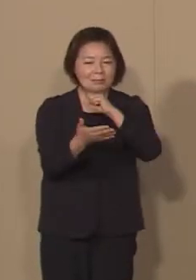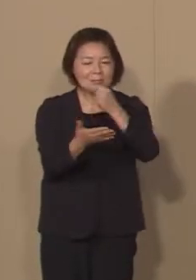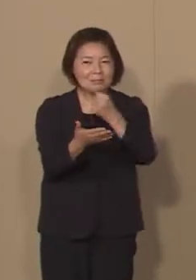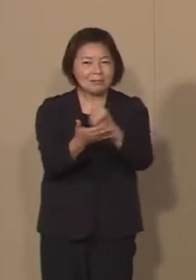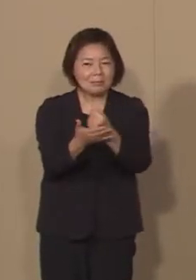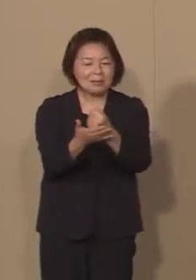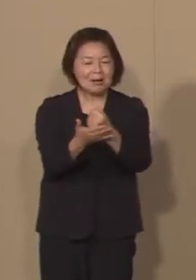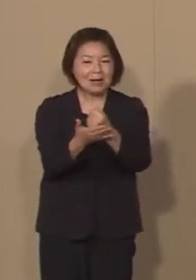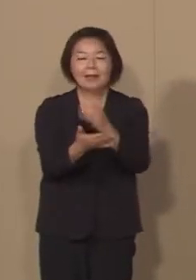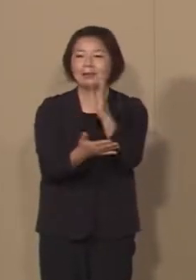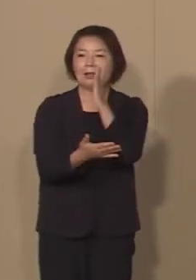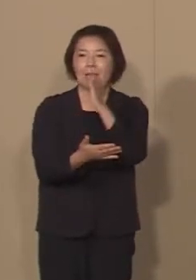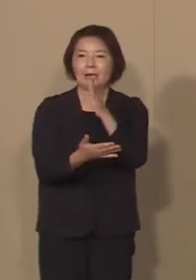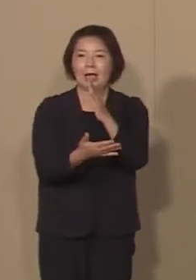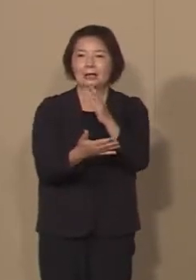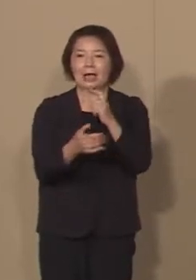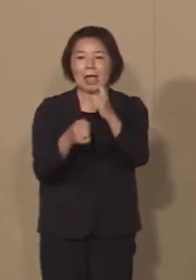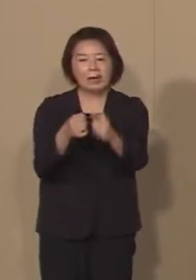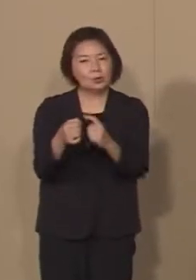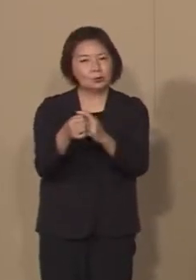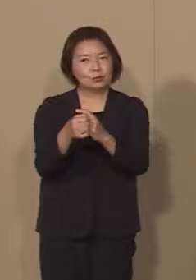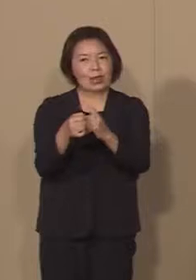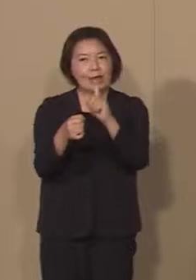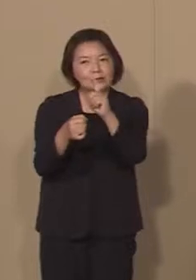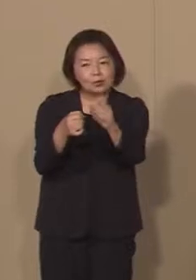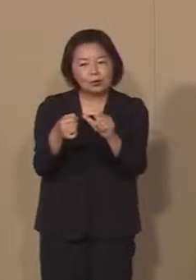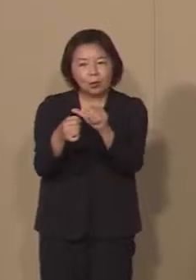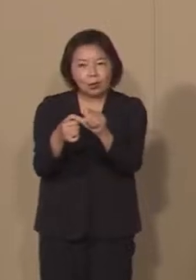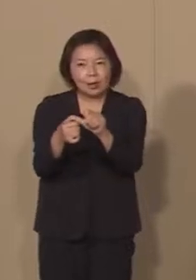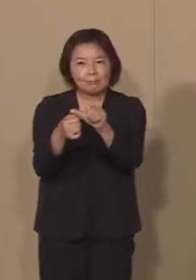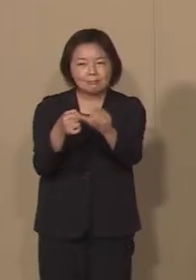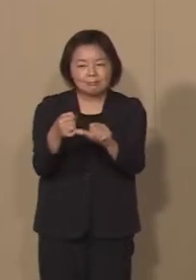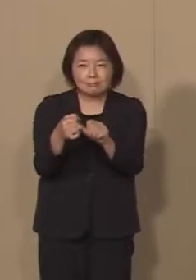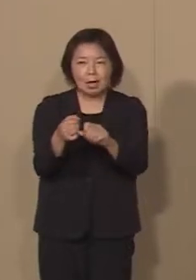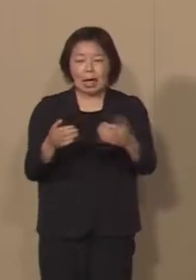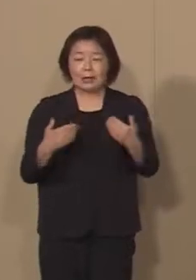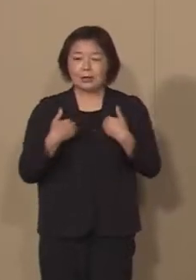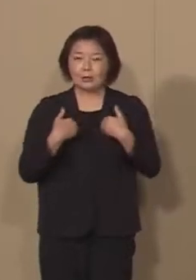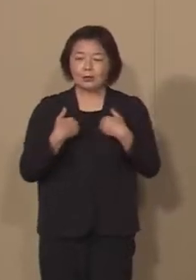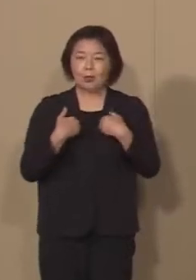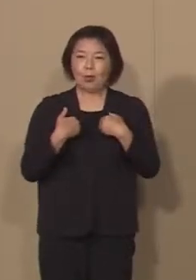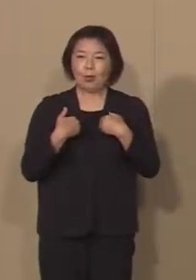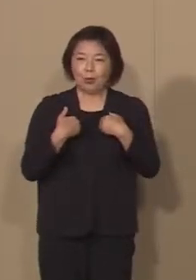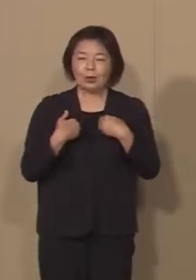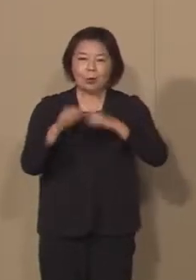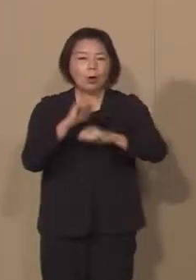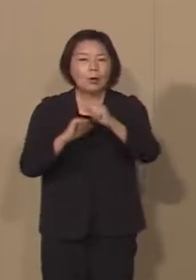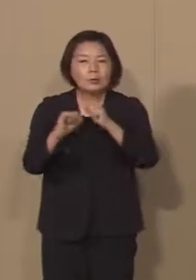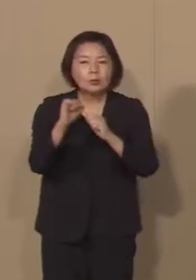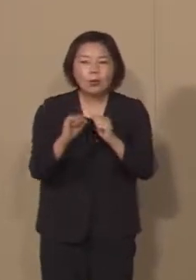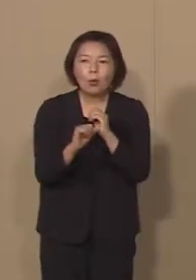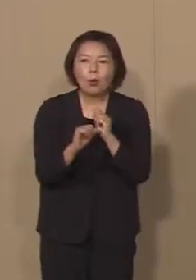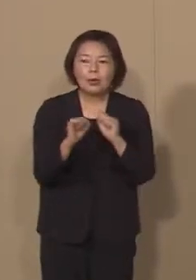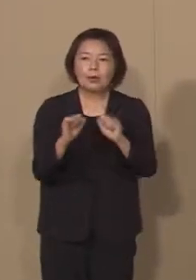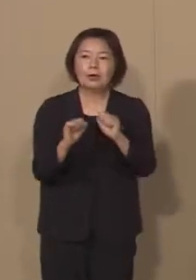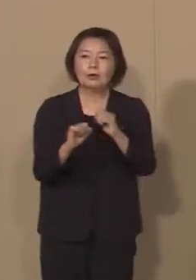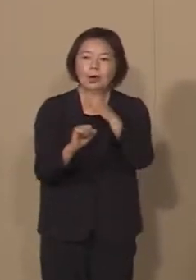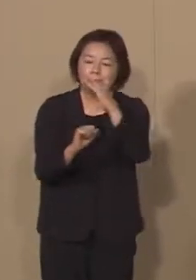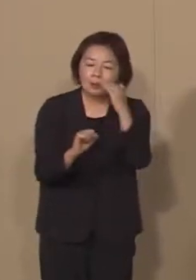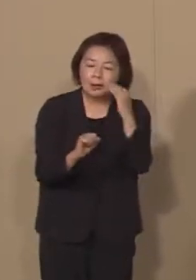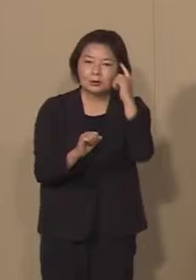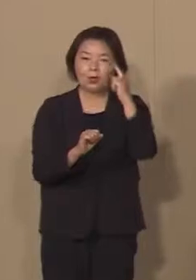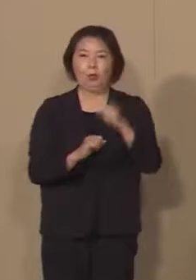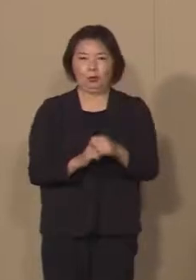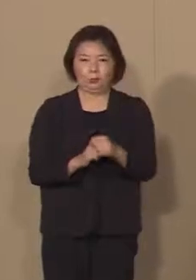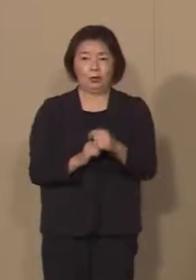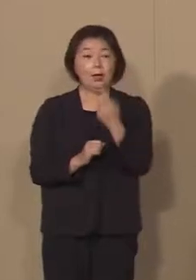15年20年かかってもやるというふうに言われているところがすごいなと思ったんですよそうですね僕はもうずっとそう